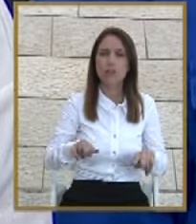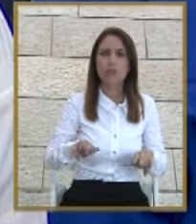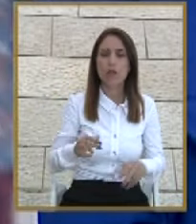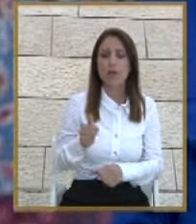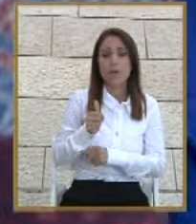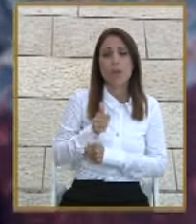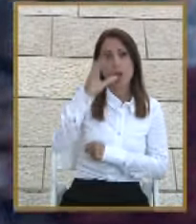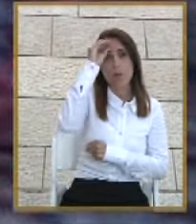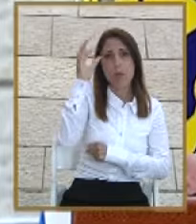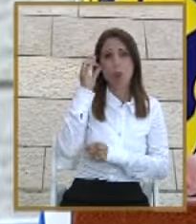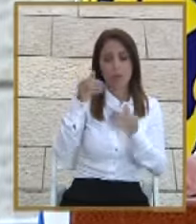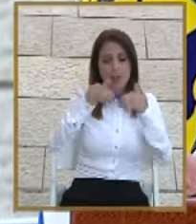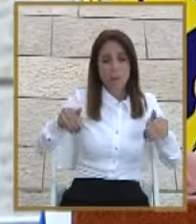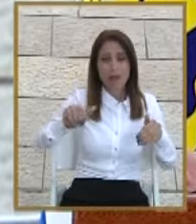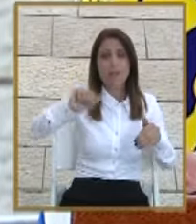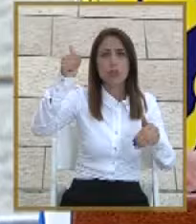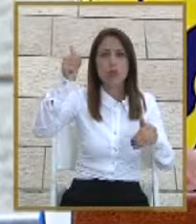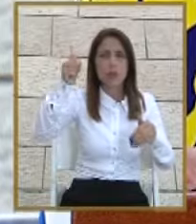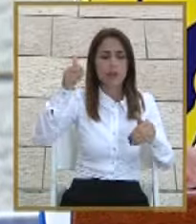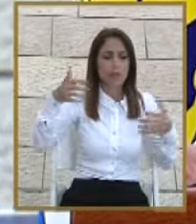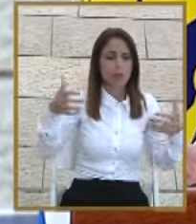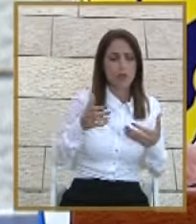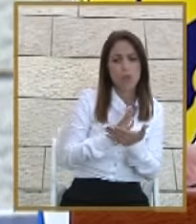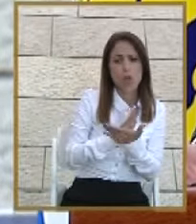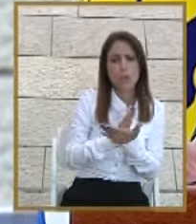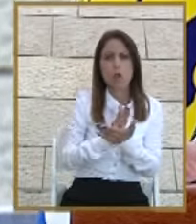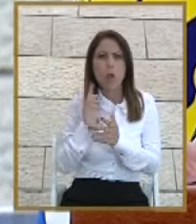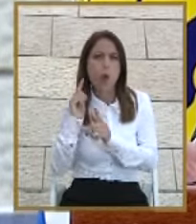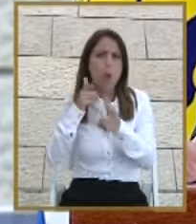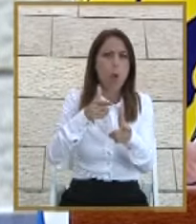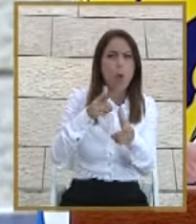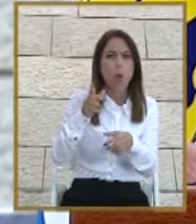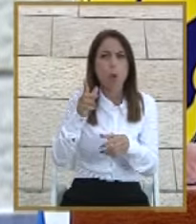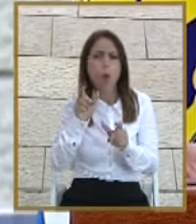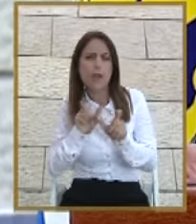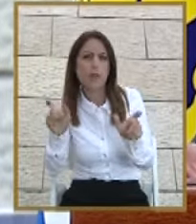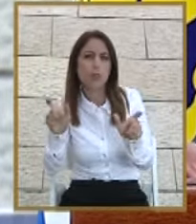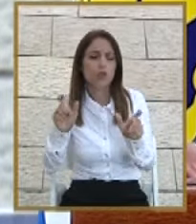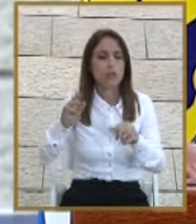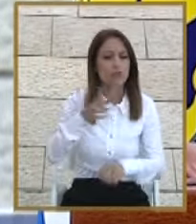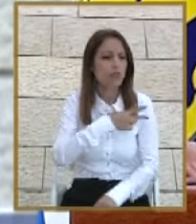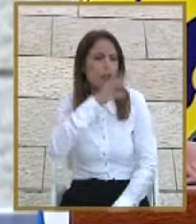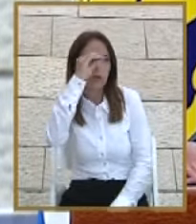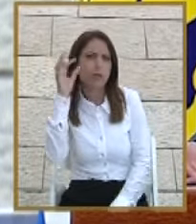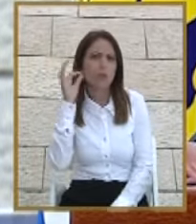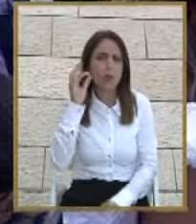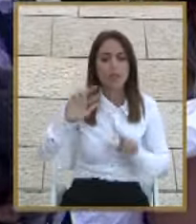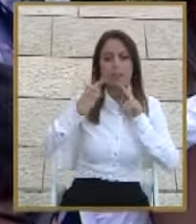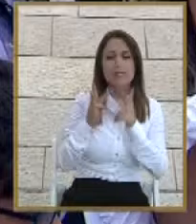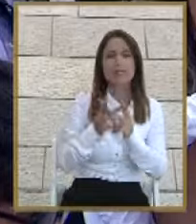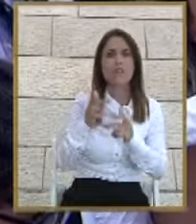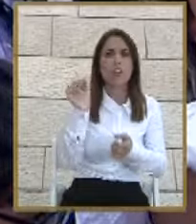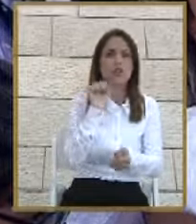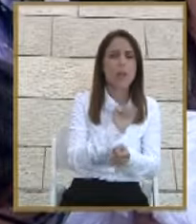החיילים והחיילות בקו הראשון, כיתות הכוננות, השוטרים והשוטרות, צוותי השבק, אנשי